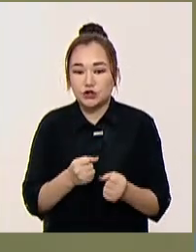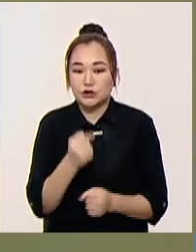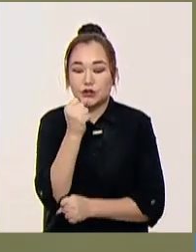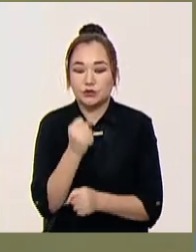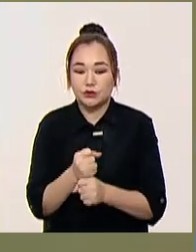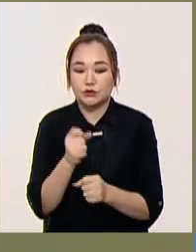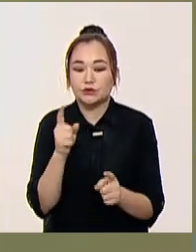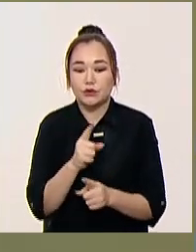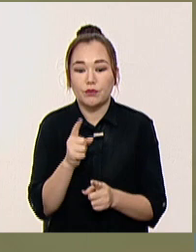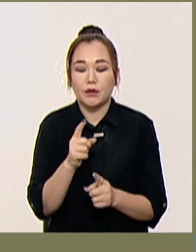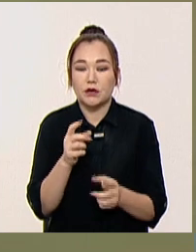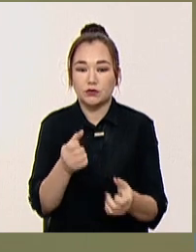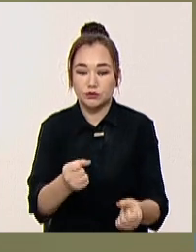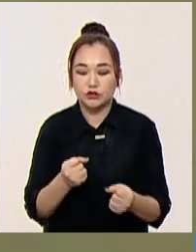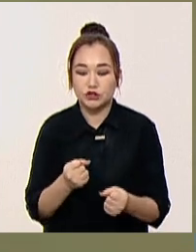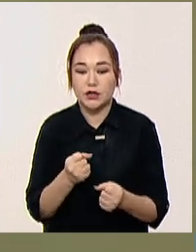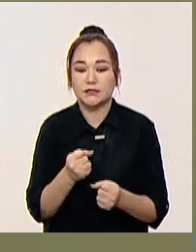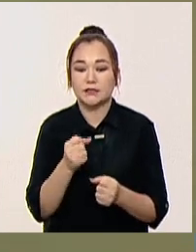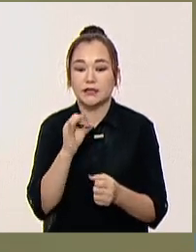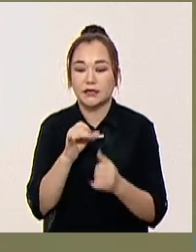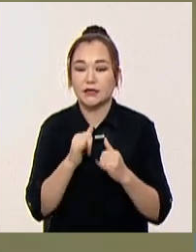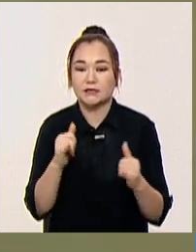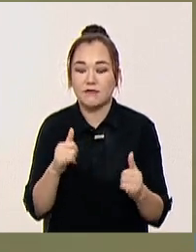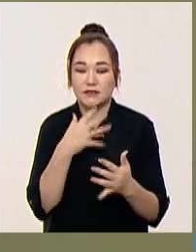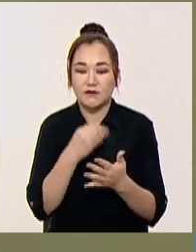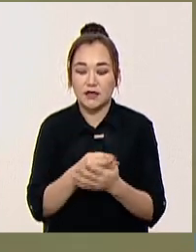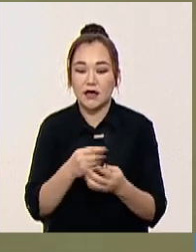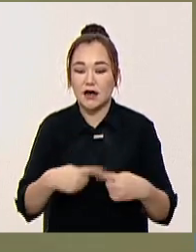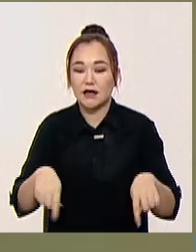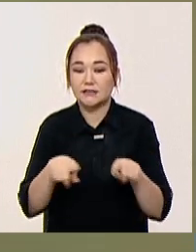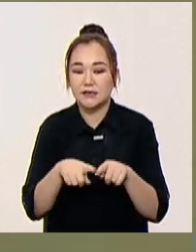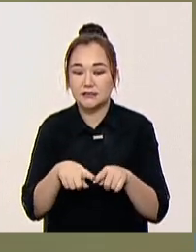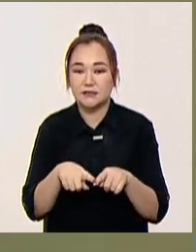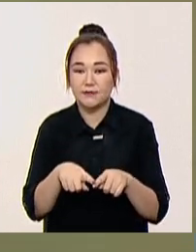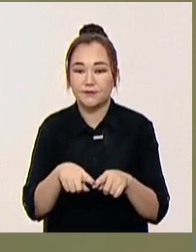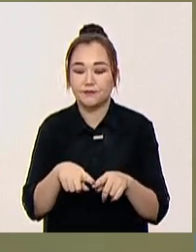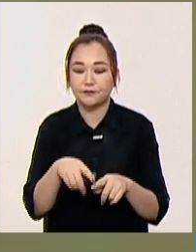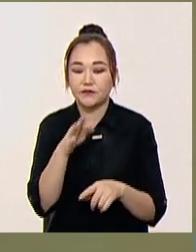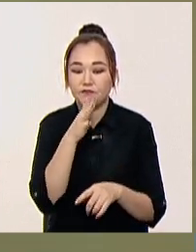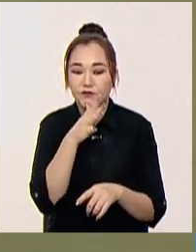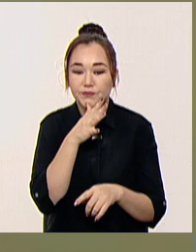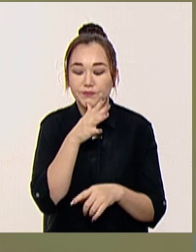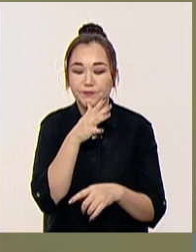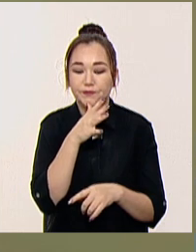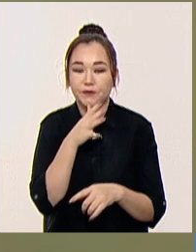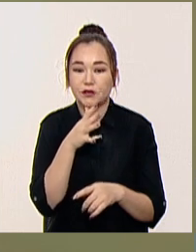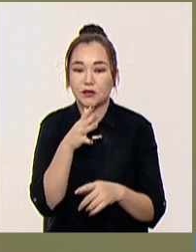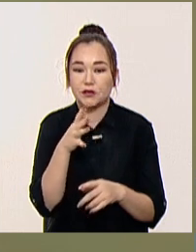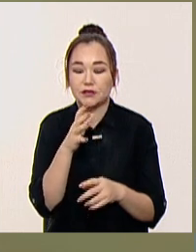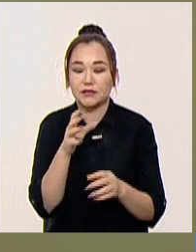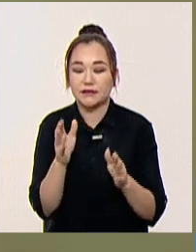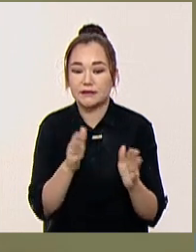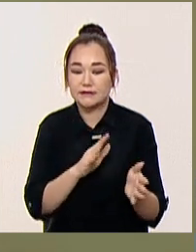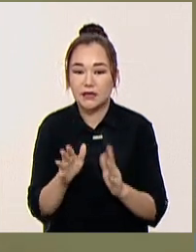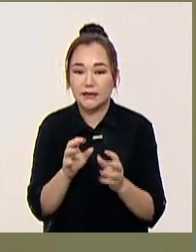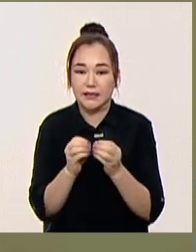мотивировать сотрудников, чтобы удержать и развивать свои предприятия в период нестабильности, в